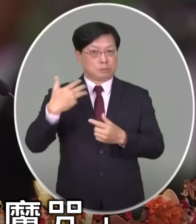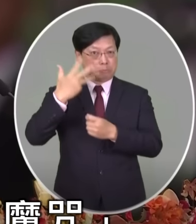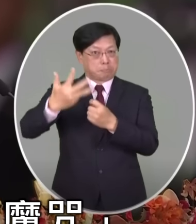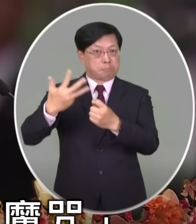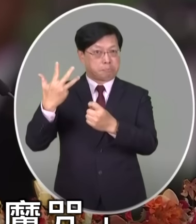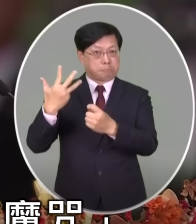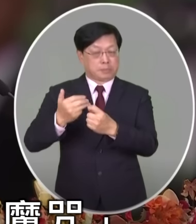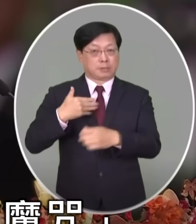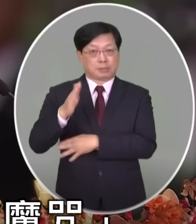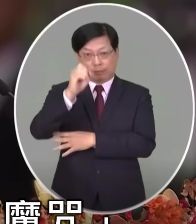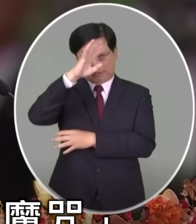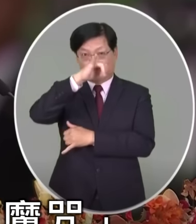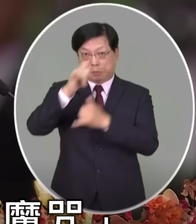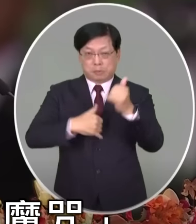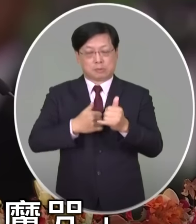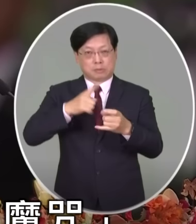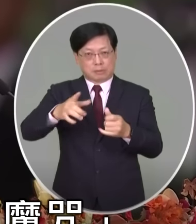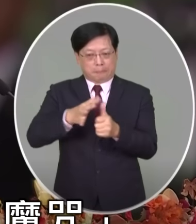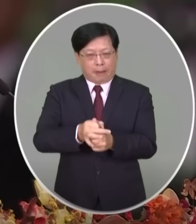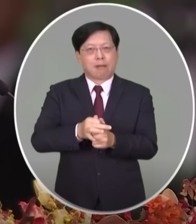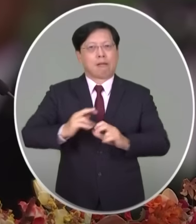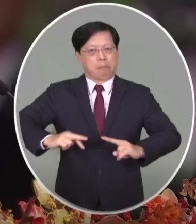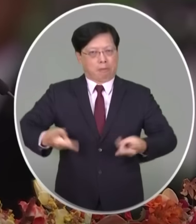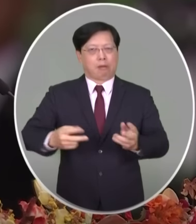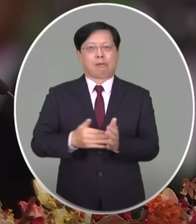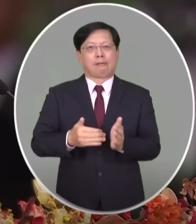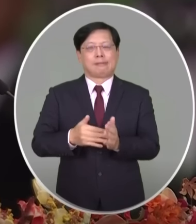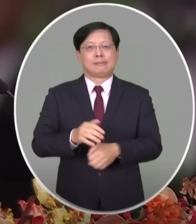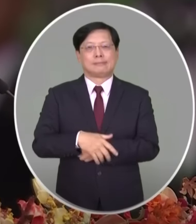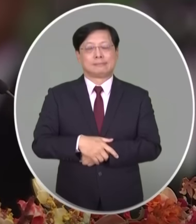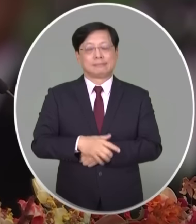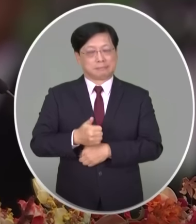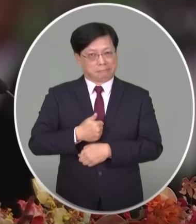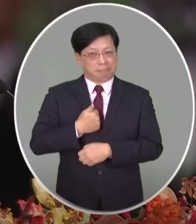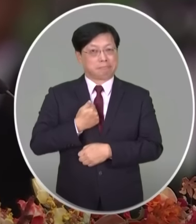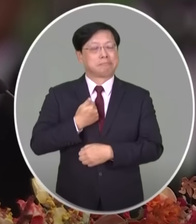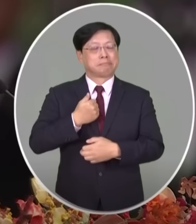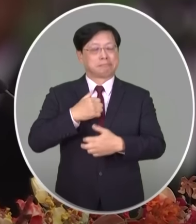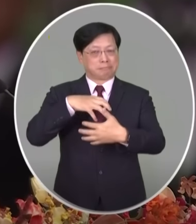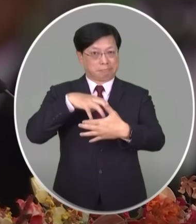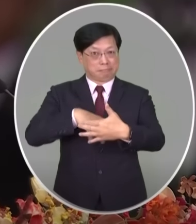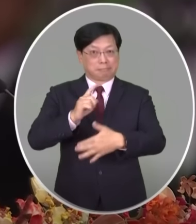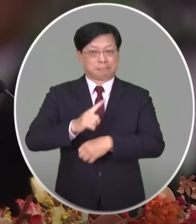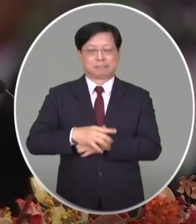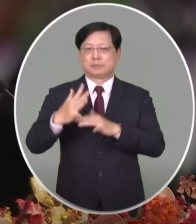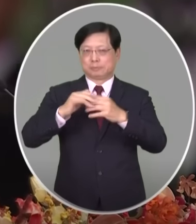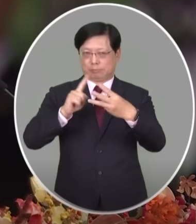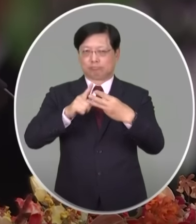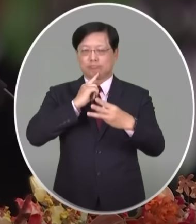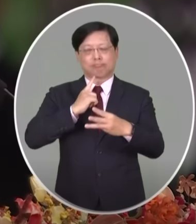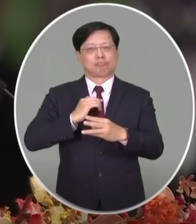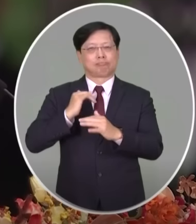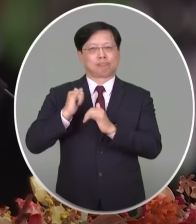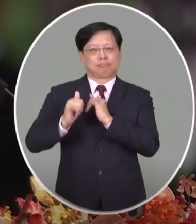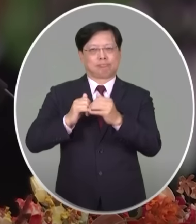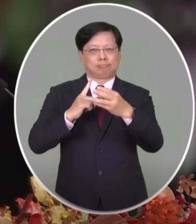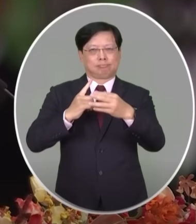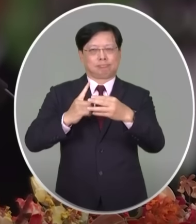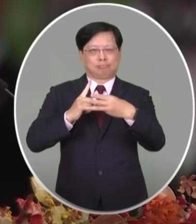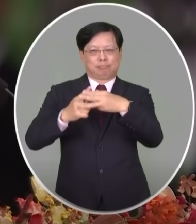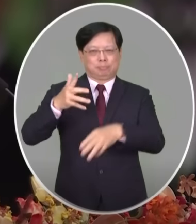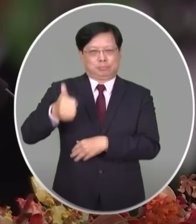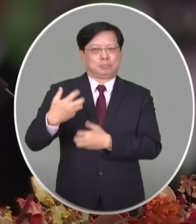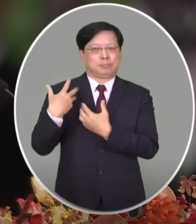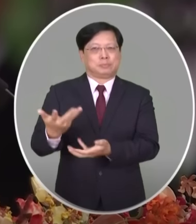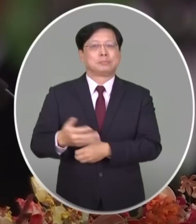年政党轮替魔咒，事实上，民主就是人民做主，每一次